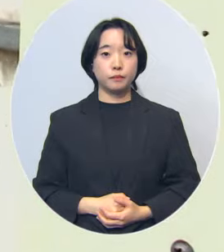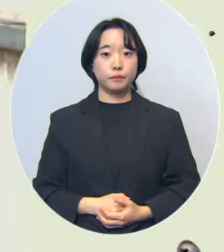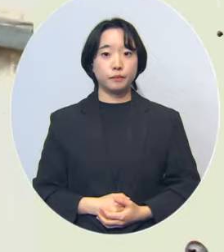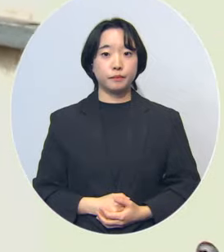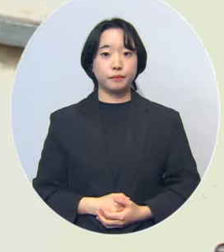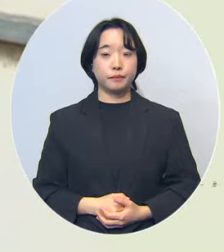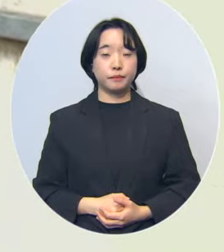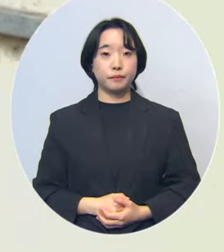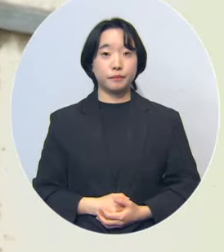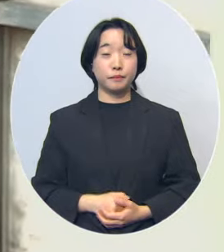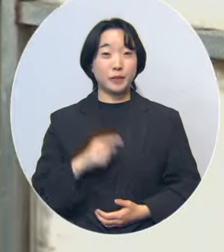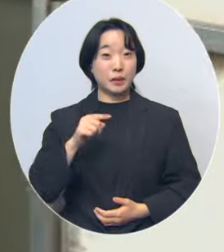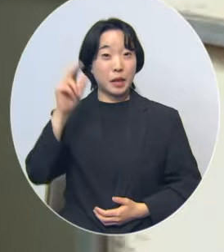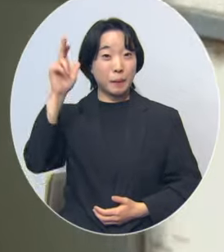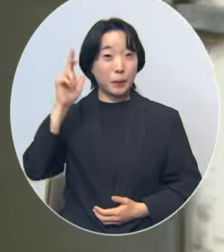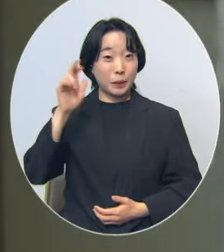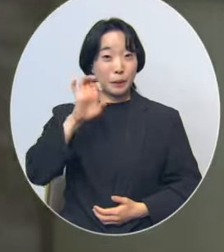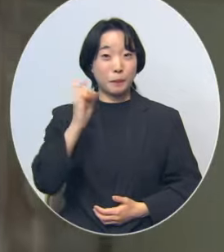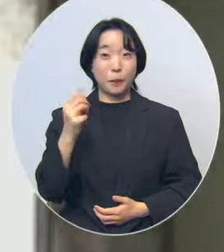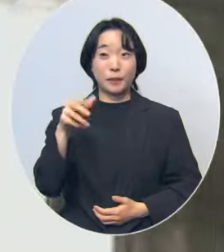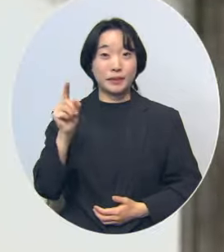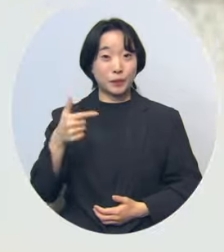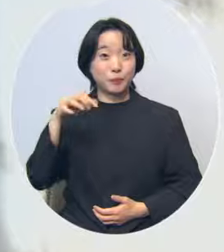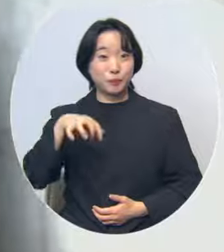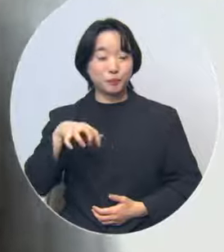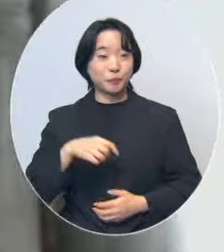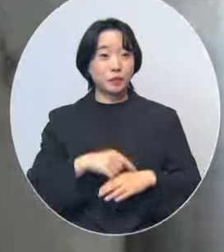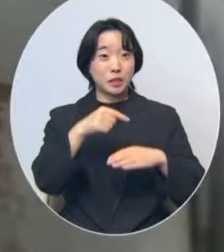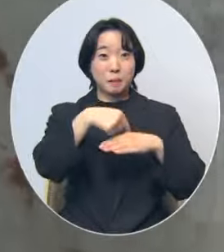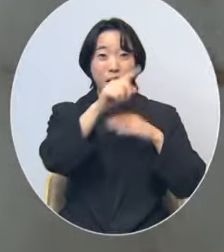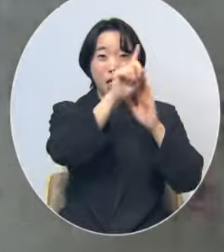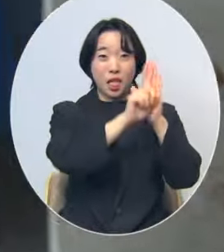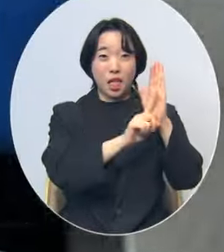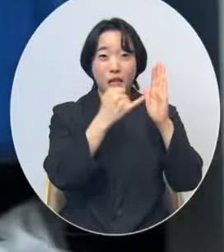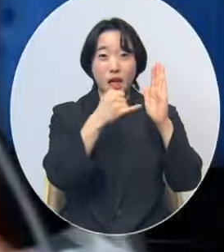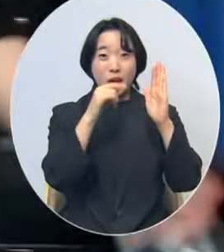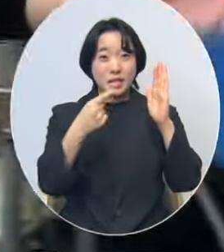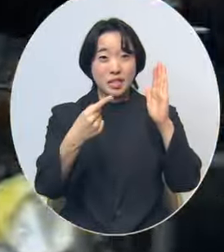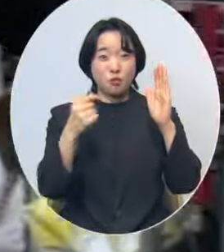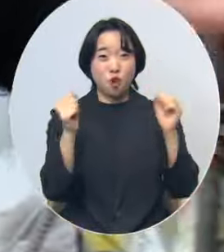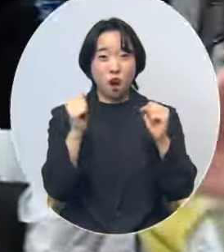경기도 포천의 한 농장입니다 현재 바깥 기온은 영하